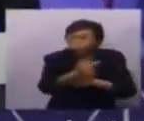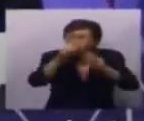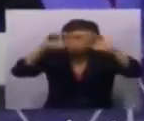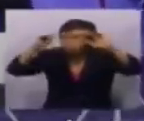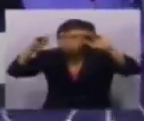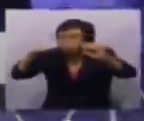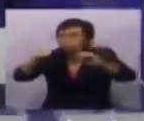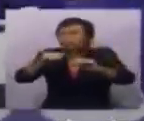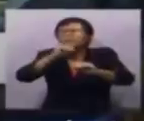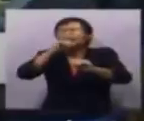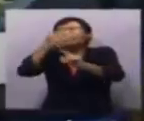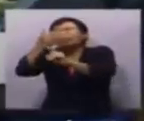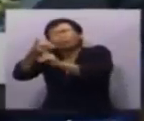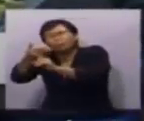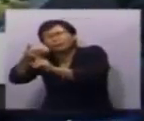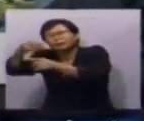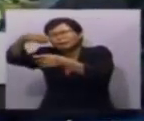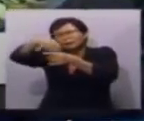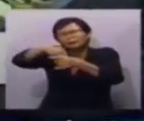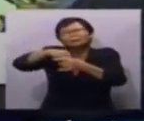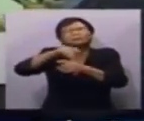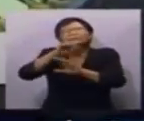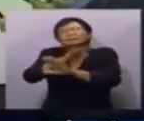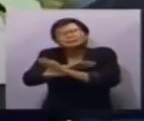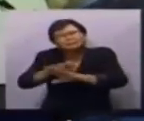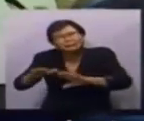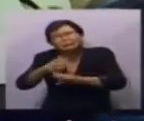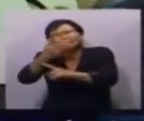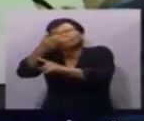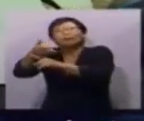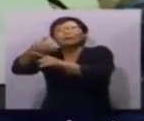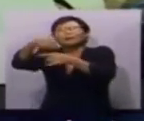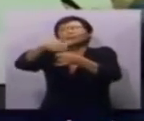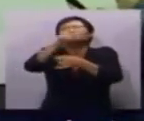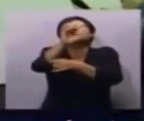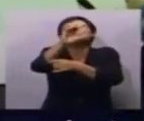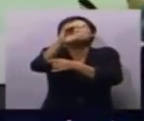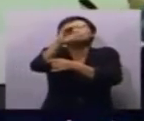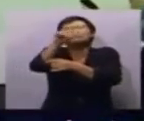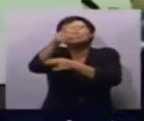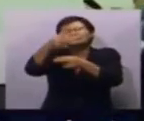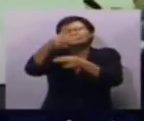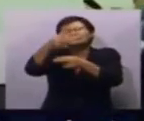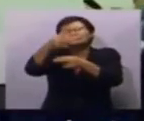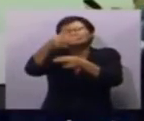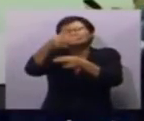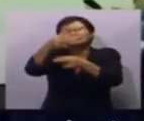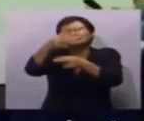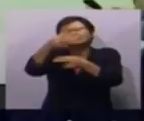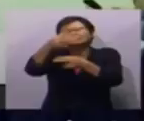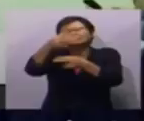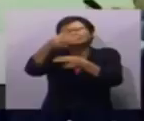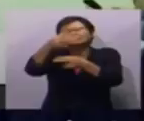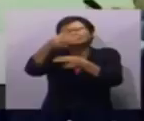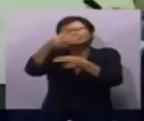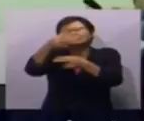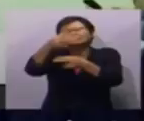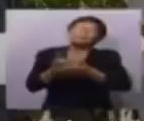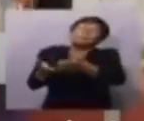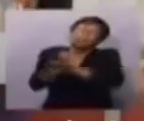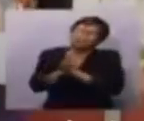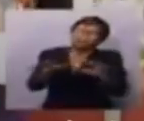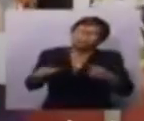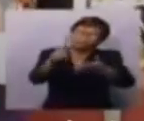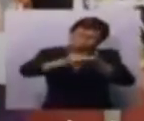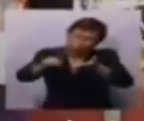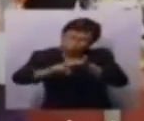tidak disqualified di dalam pencalonan itu. Contohnya kita minta supaya mereka